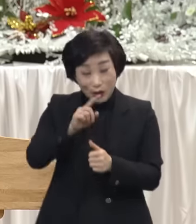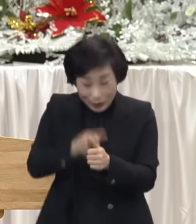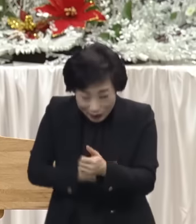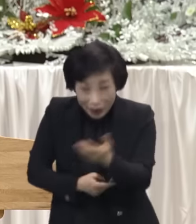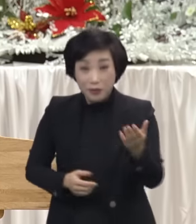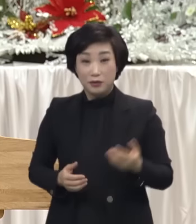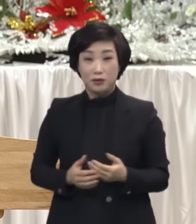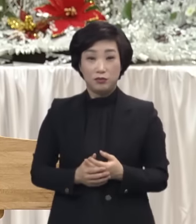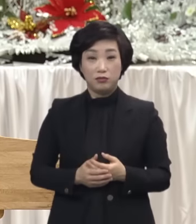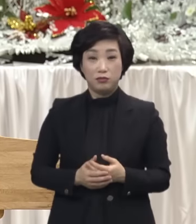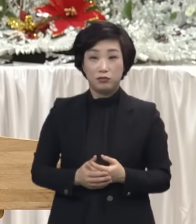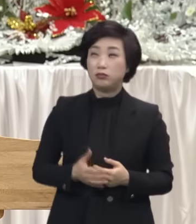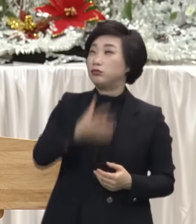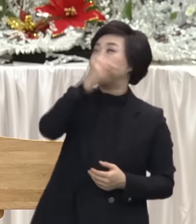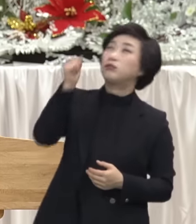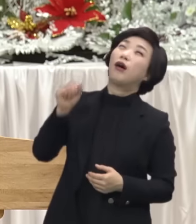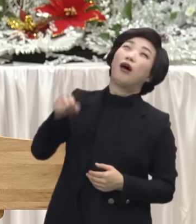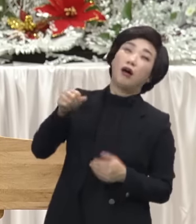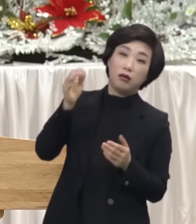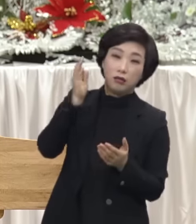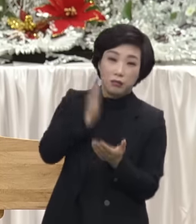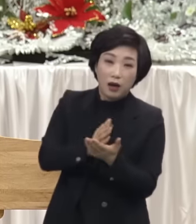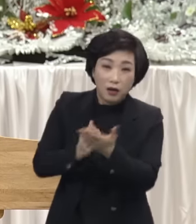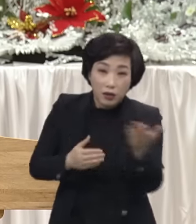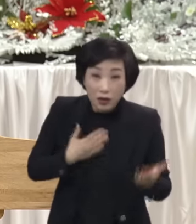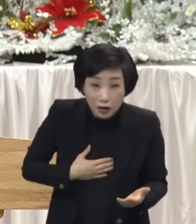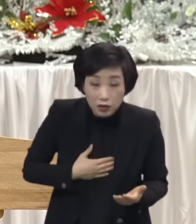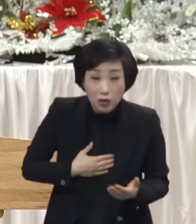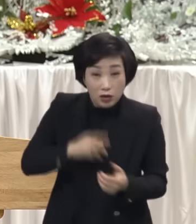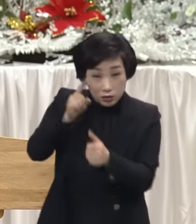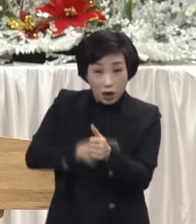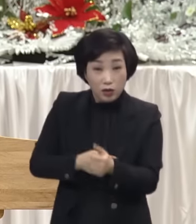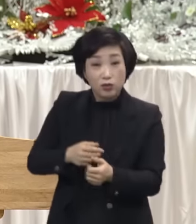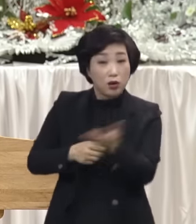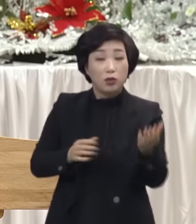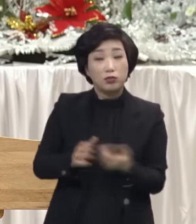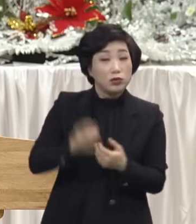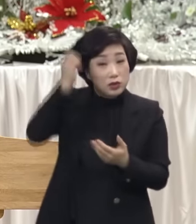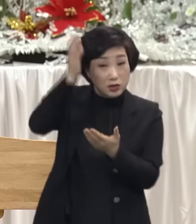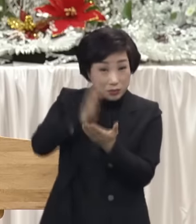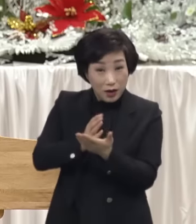당연한 것에 무관심하지 마라. 당연한 것을 잊어버리지 마라.